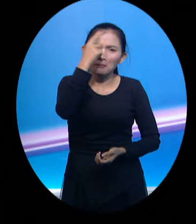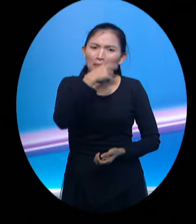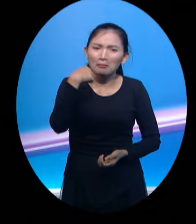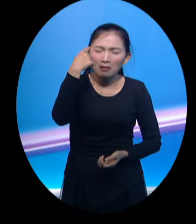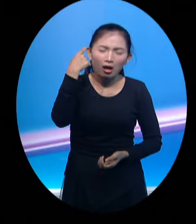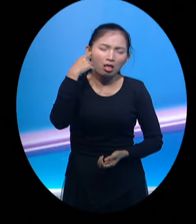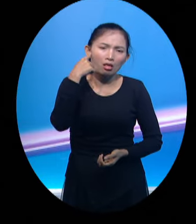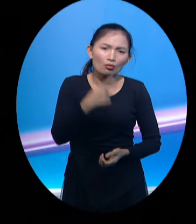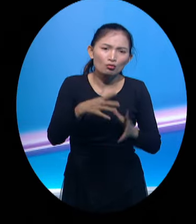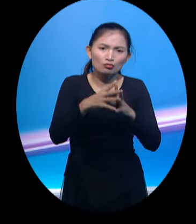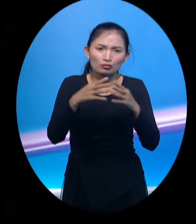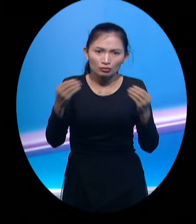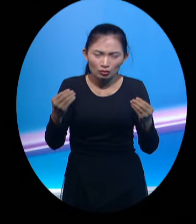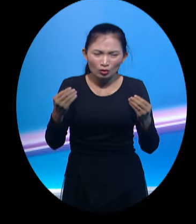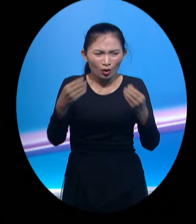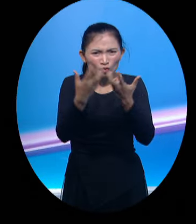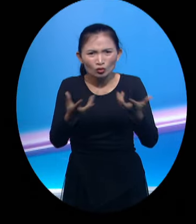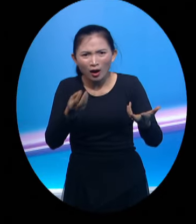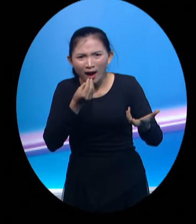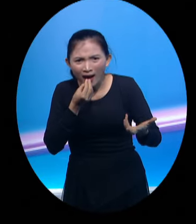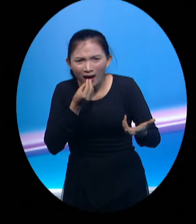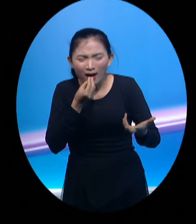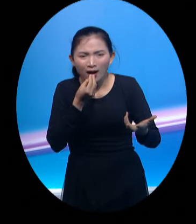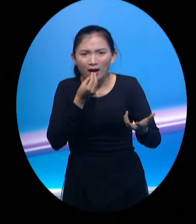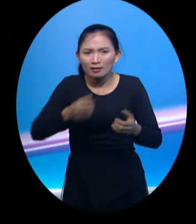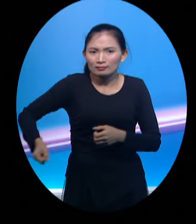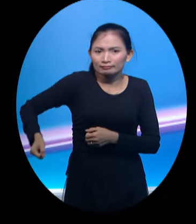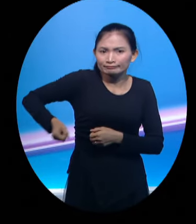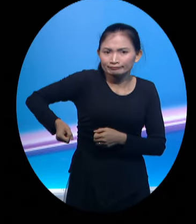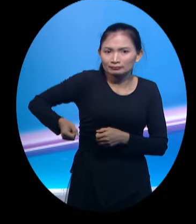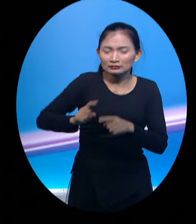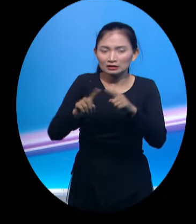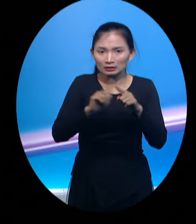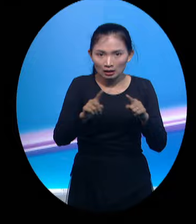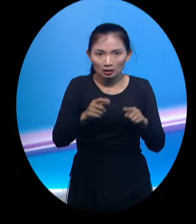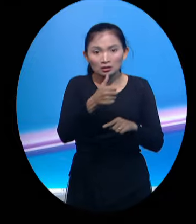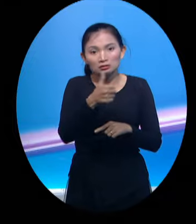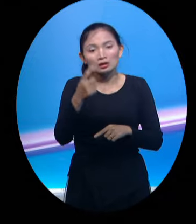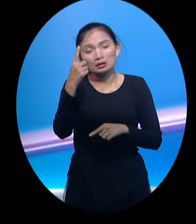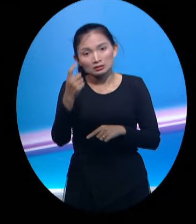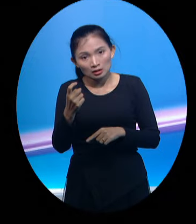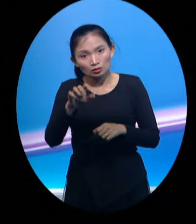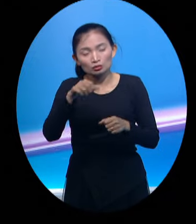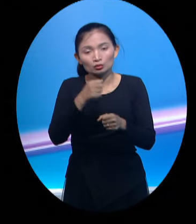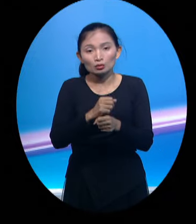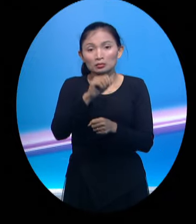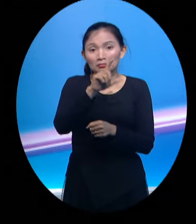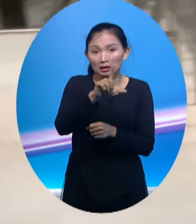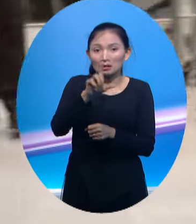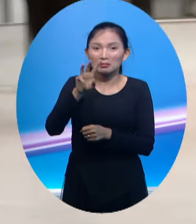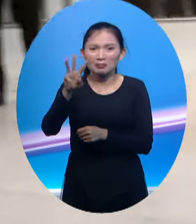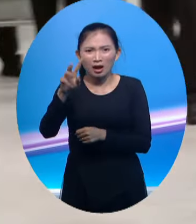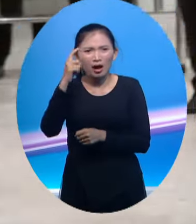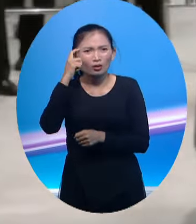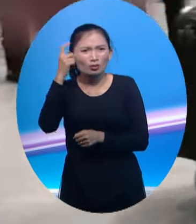vươn vải khắp nơi hành khách Thiện mạng được xác định là một người đàn ông người anh 73 tuổi dường như là do đâu tim những người bị